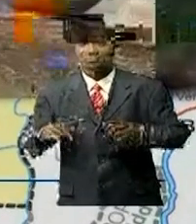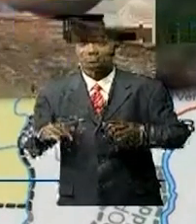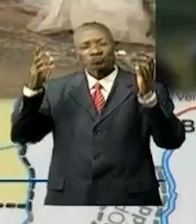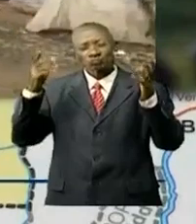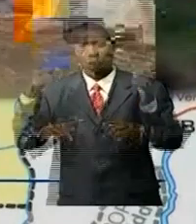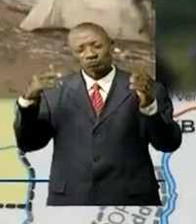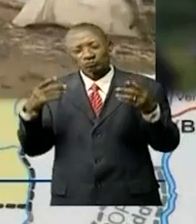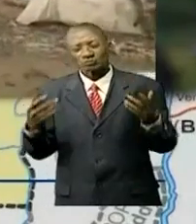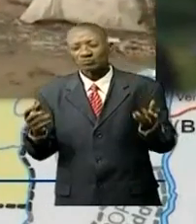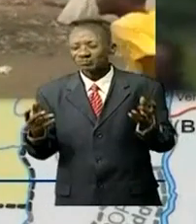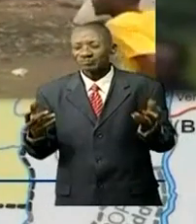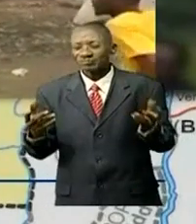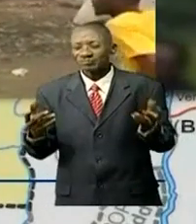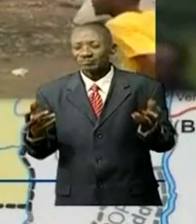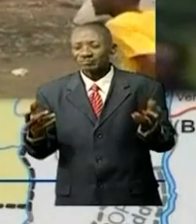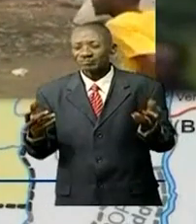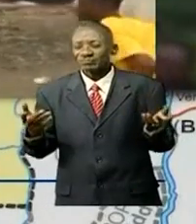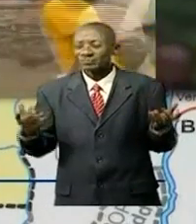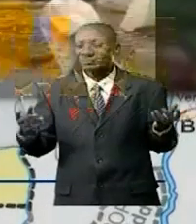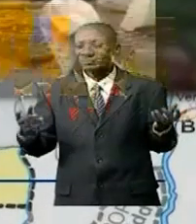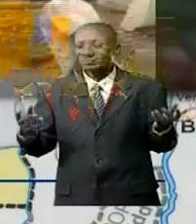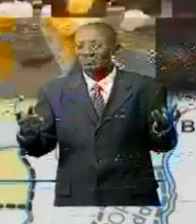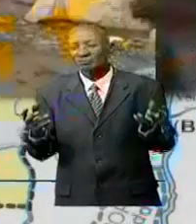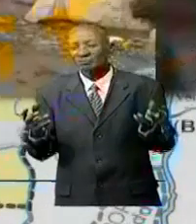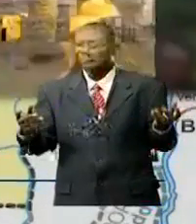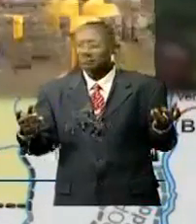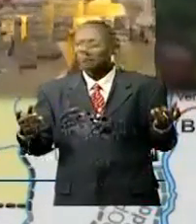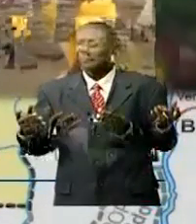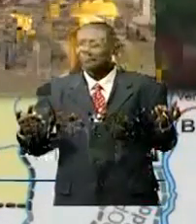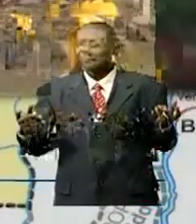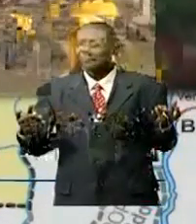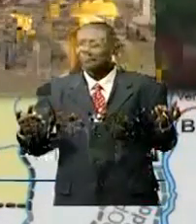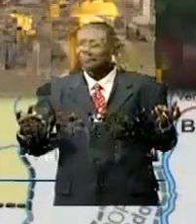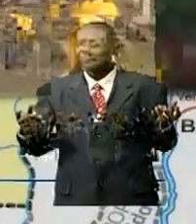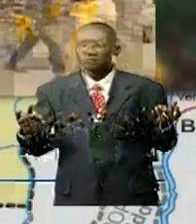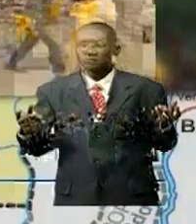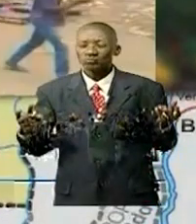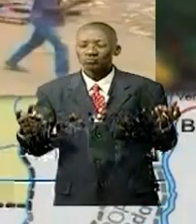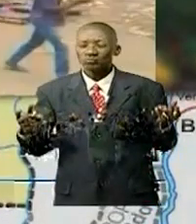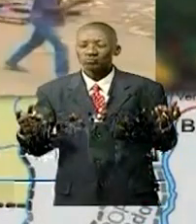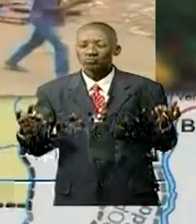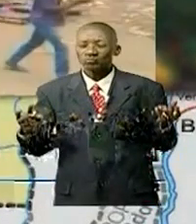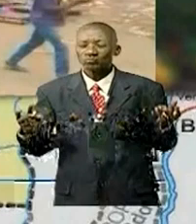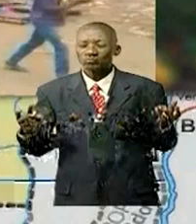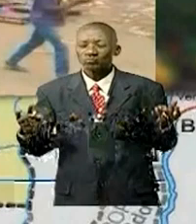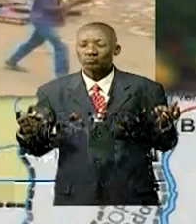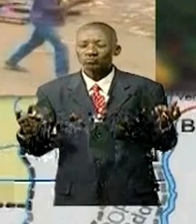Les personnes de sécurité proches ont repoussé ça s'entraîne. Et le